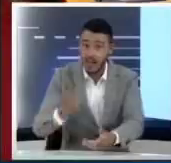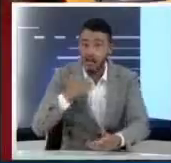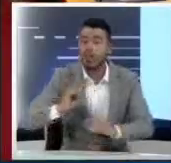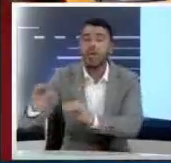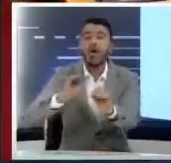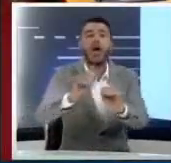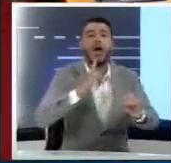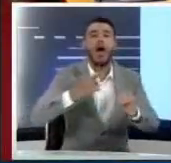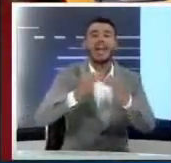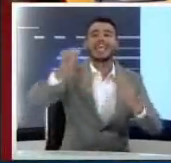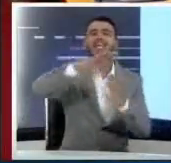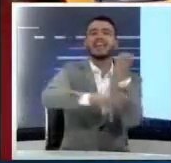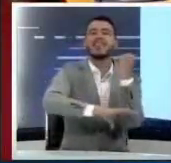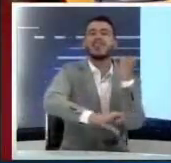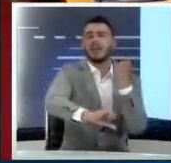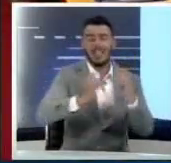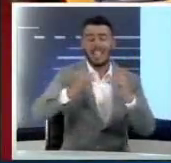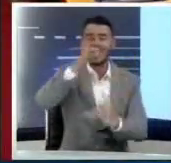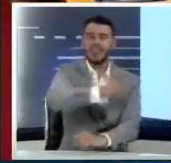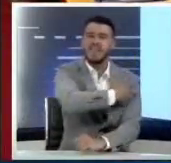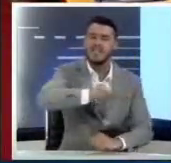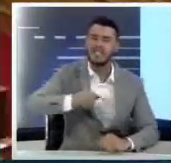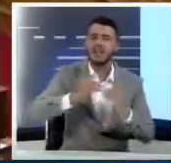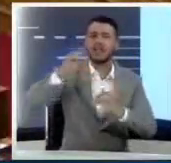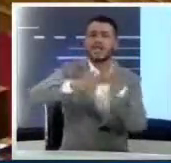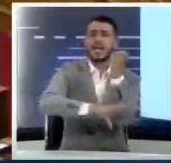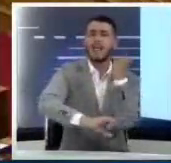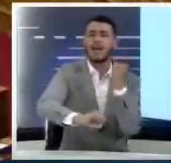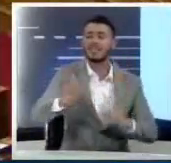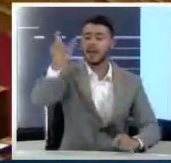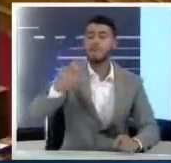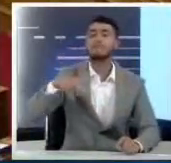άλλο. Πριν φύγετε, όλους τους διευθυντές με δική σας διαταγή.